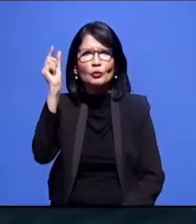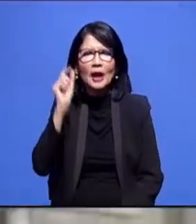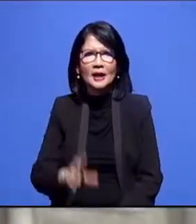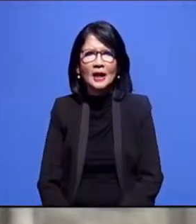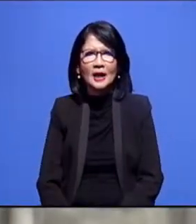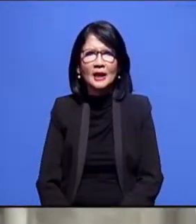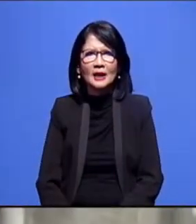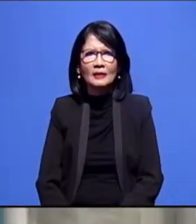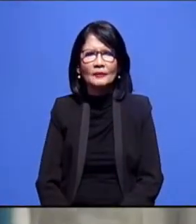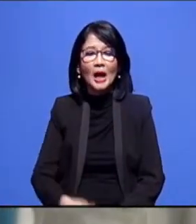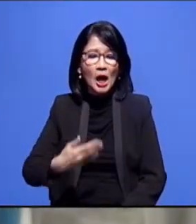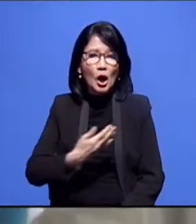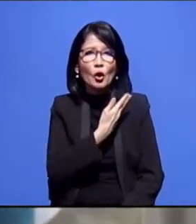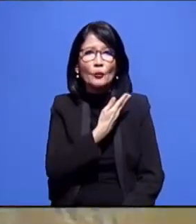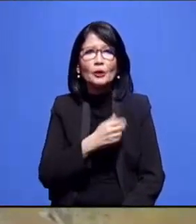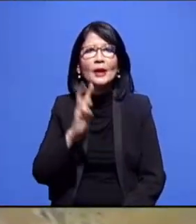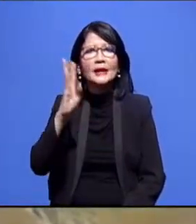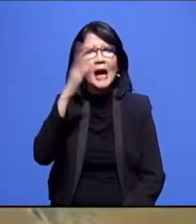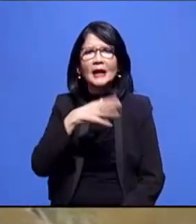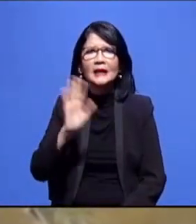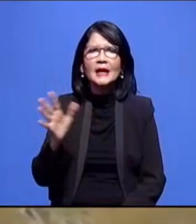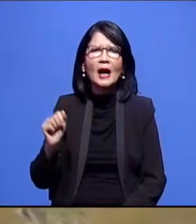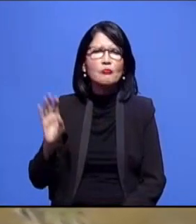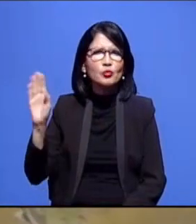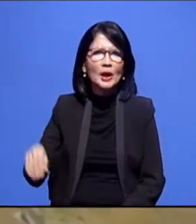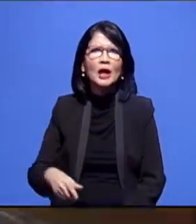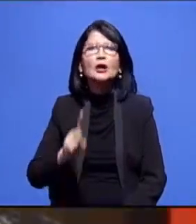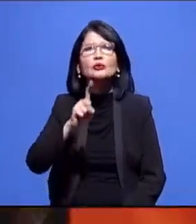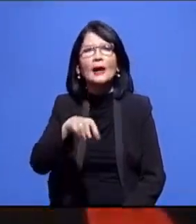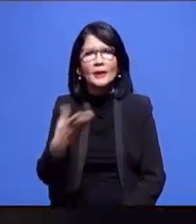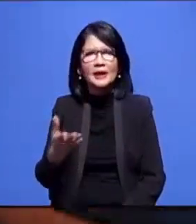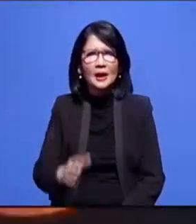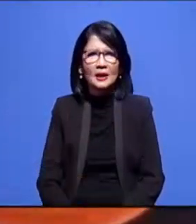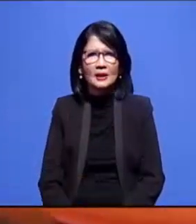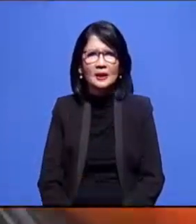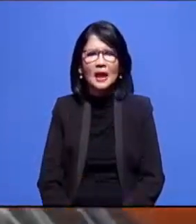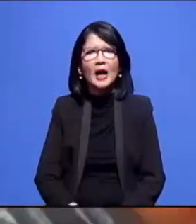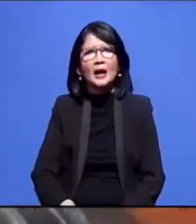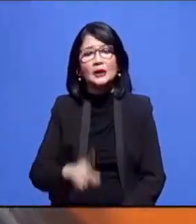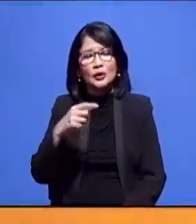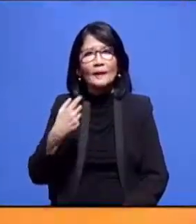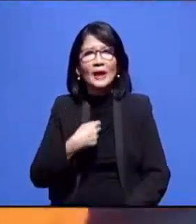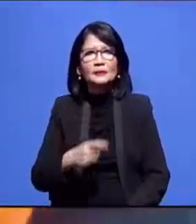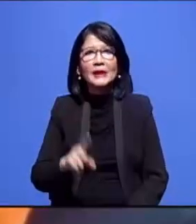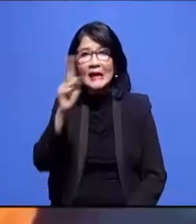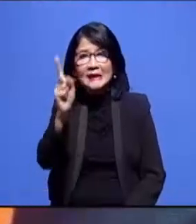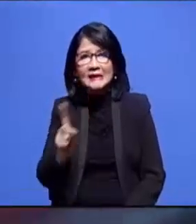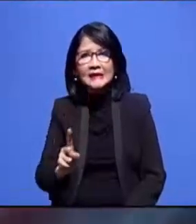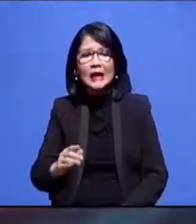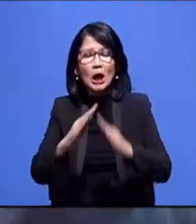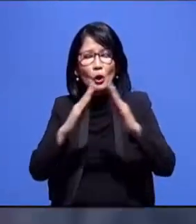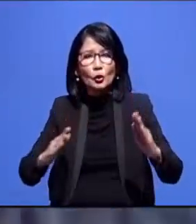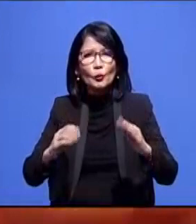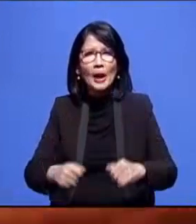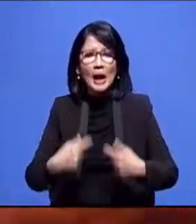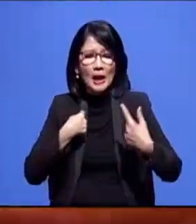korban berinisial SR yang sudah 3 hari tidak pulang ditemukan meninggal dunia. Diduga korban tewas tersengat aliran listrik di dalam rumah karena pada